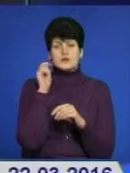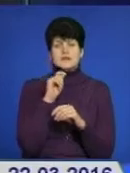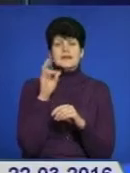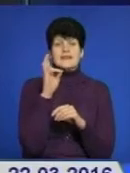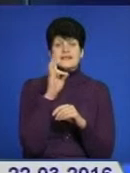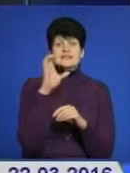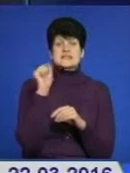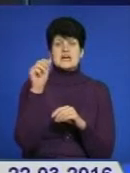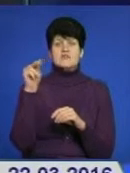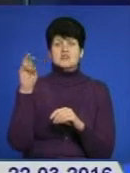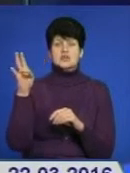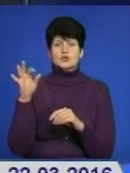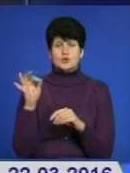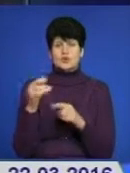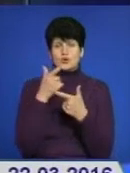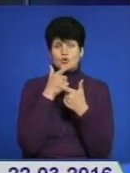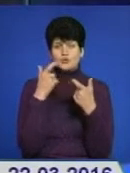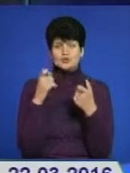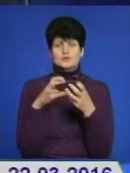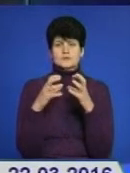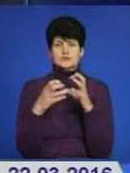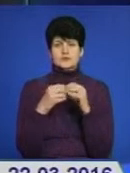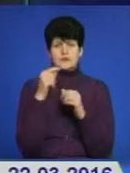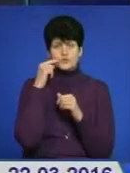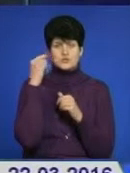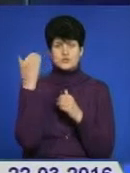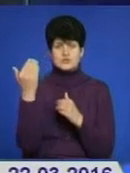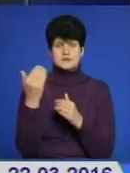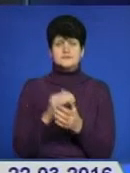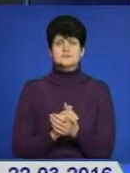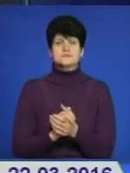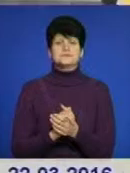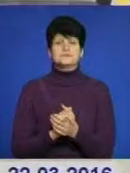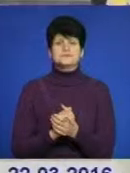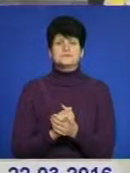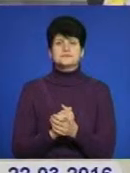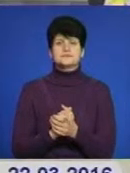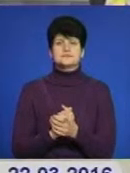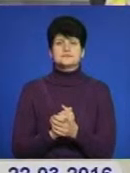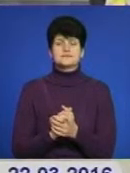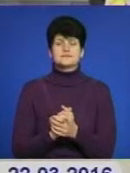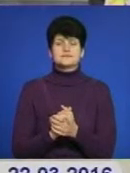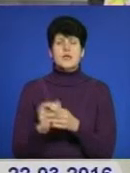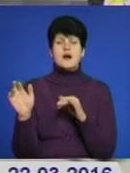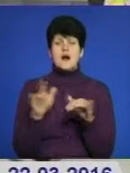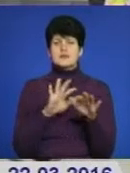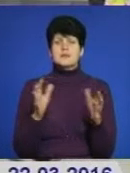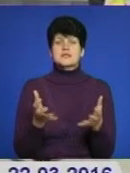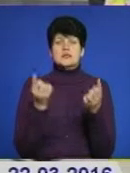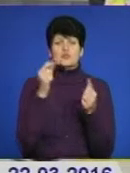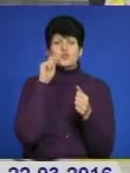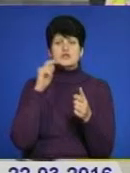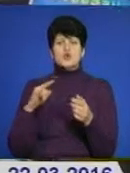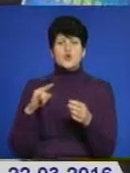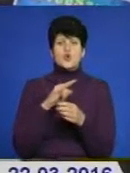у Донецькому суді Ростовської області у Росії. З подробицями Ірина Демчук. Акції на підтримку української